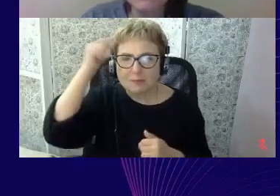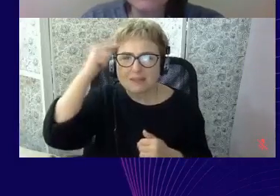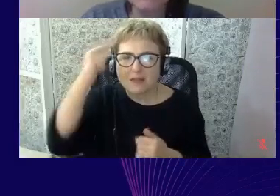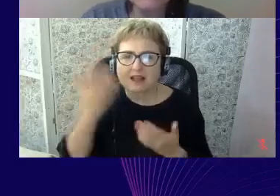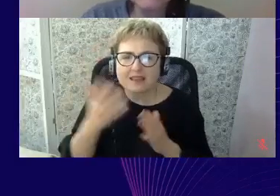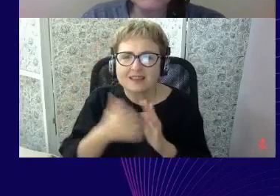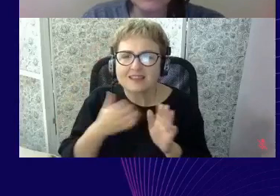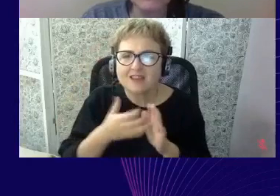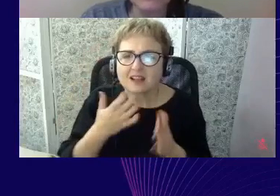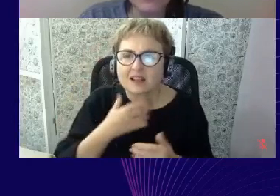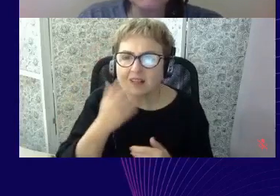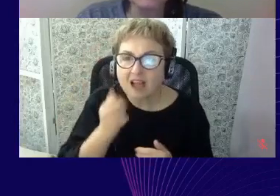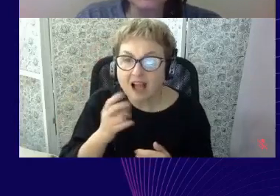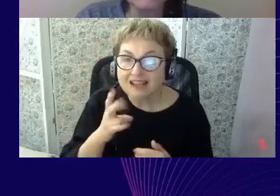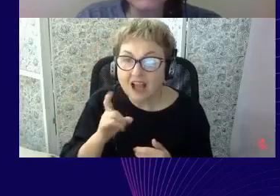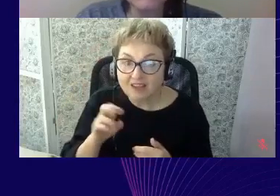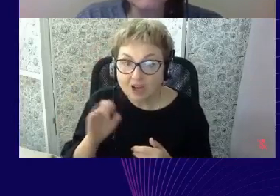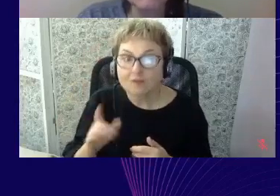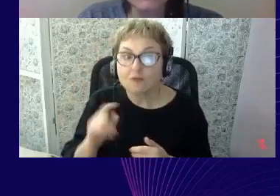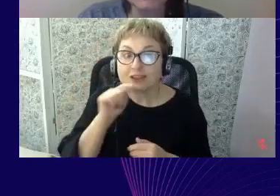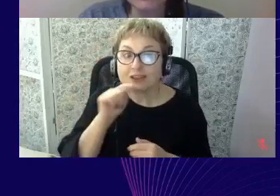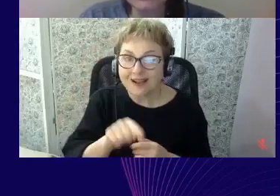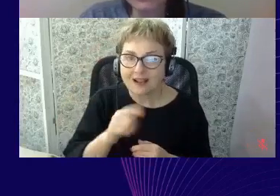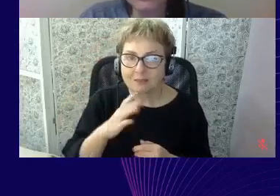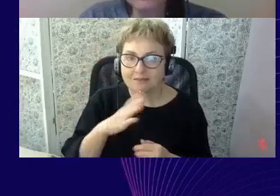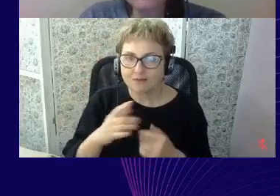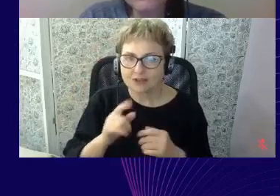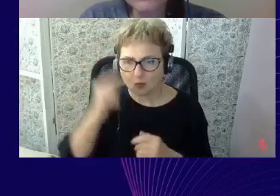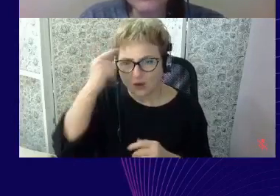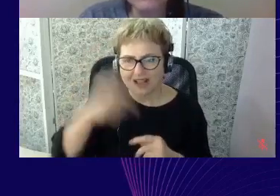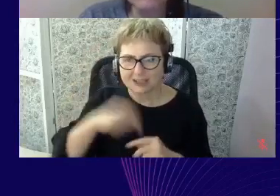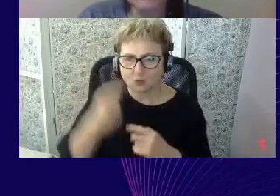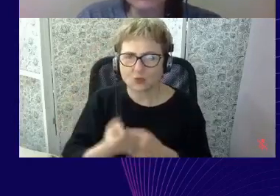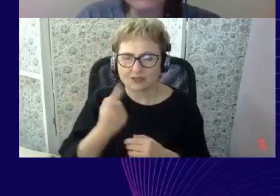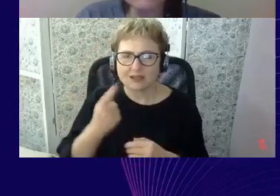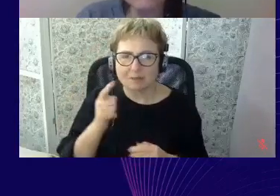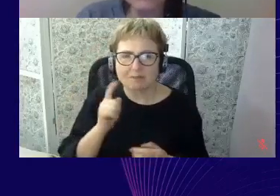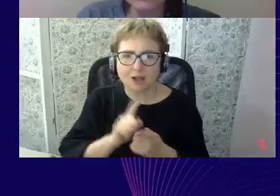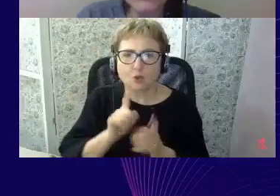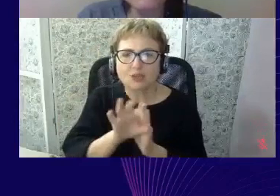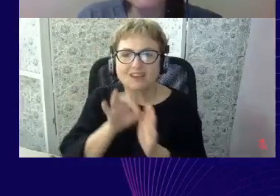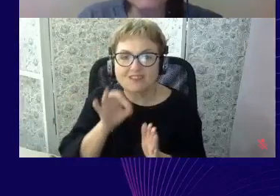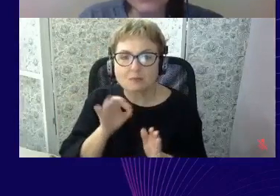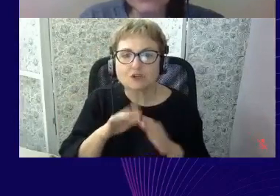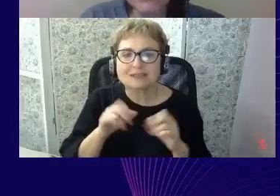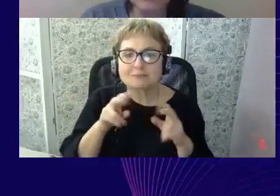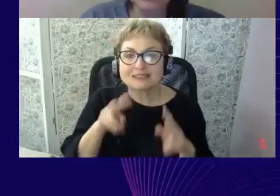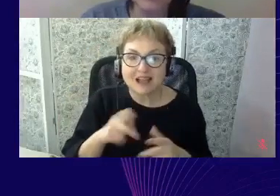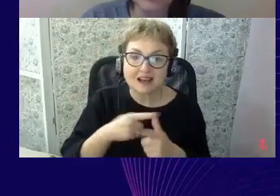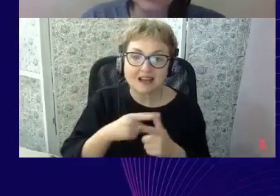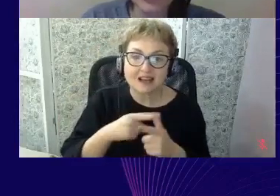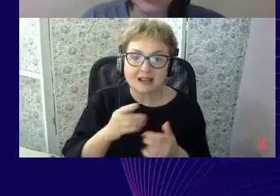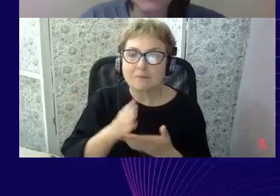каких навыков нам не хватает, вот только тогда, наверное, приходит такой осознанный, корректный подход к выбору специальности